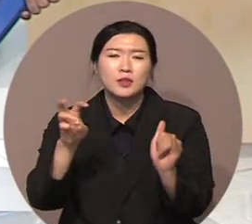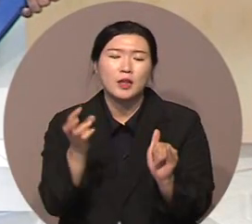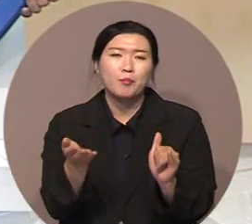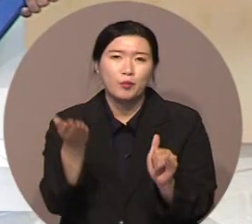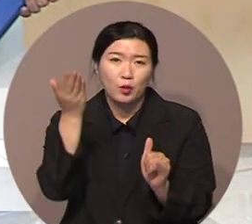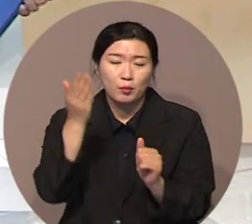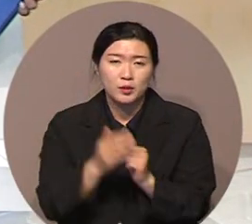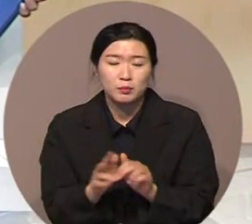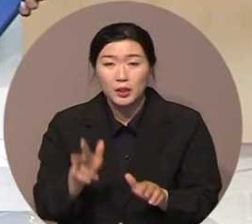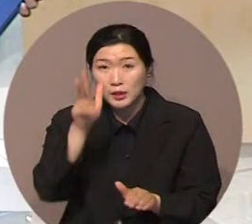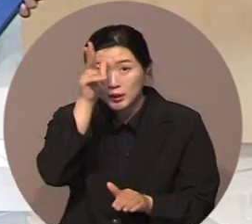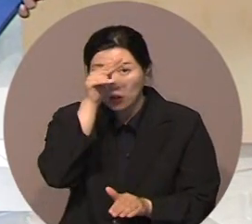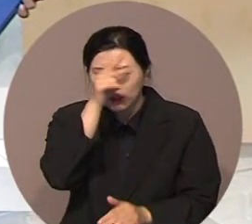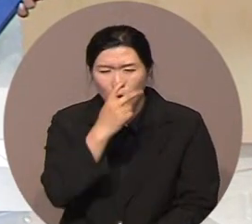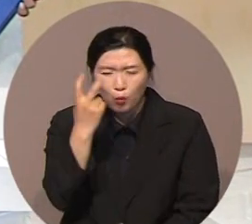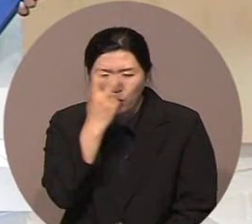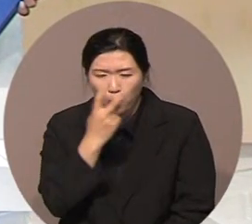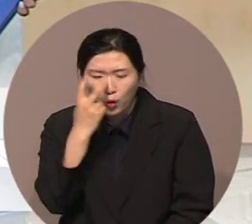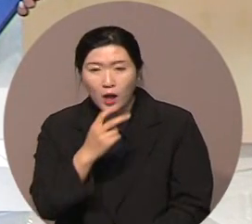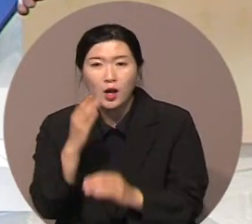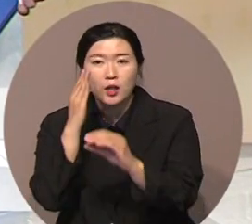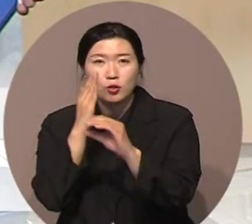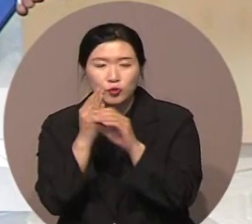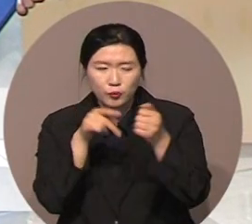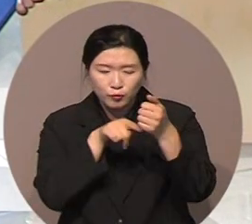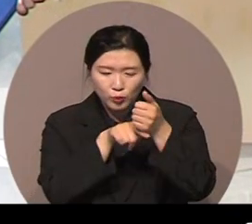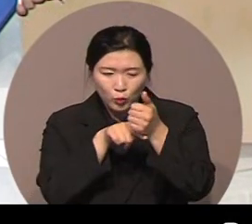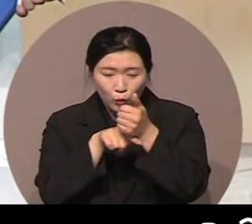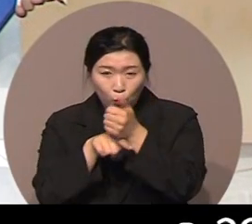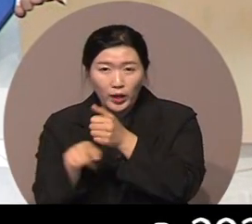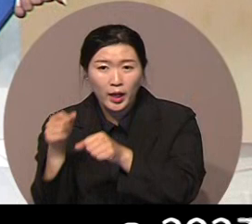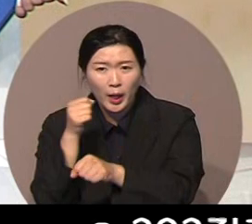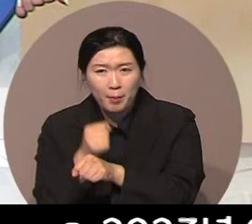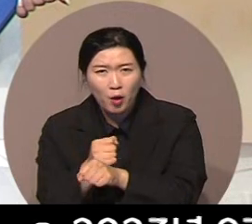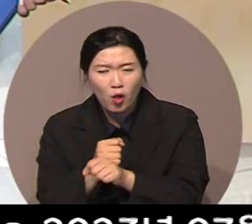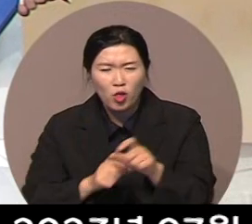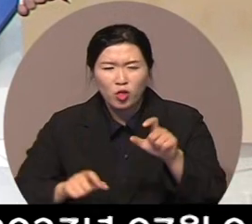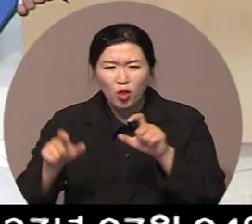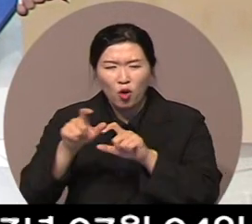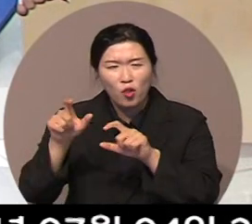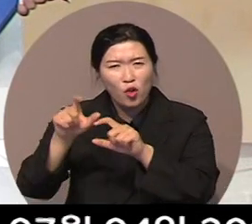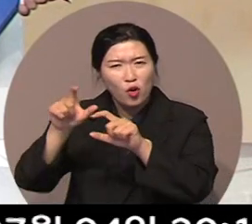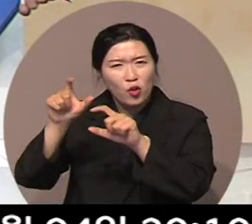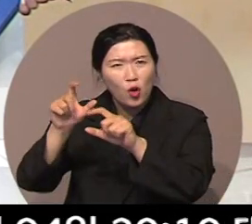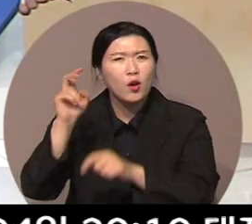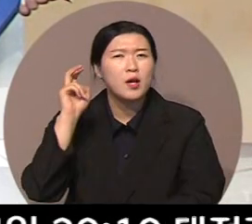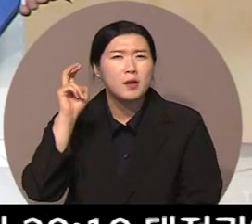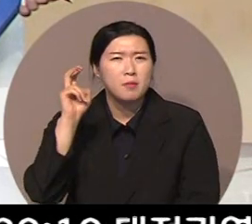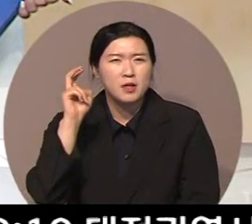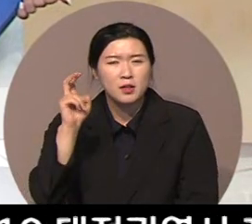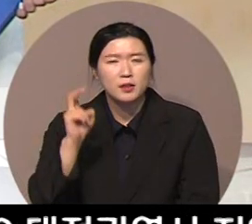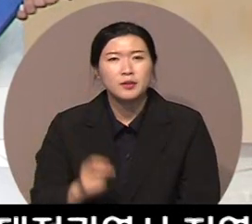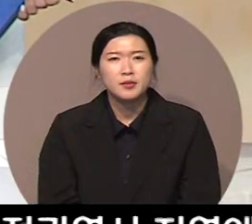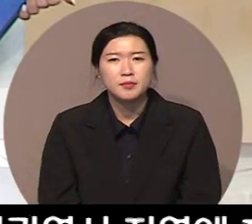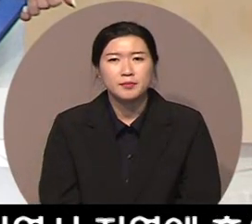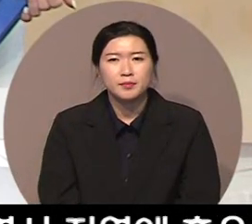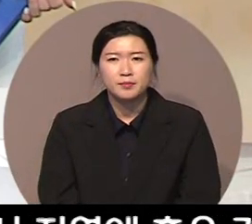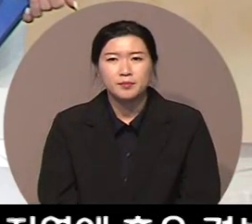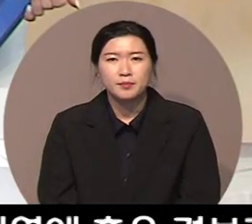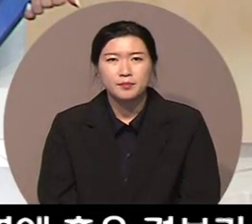경찰이 본격적인 수사에 나선 가운데 전수조사가 이루어지면 그 사례가 얼마나 될지 아직 간음조차 안 되고